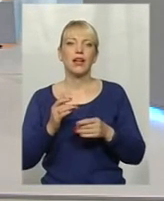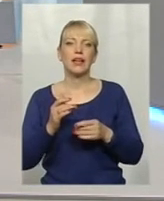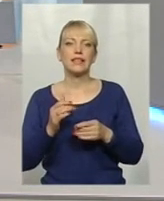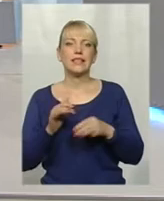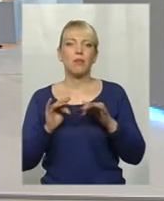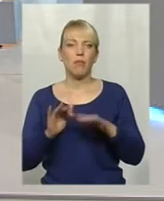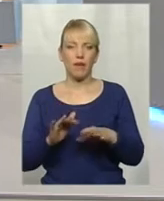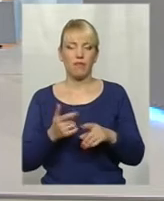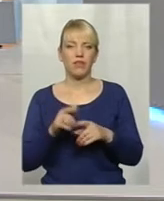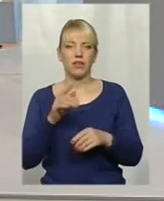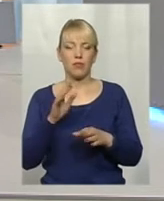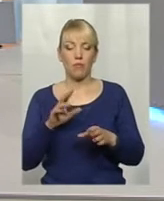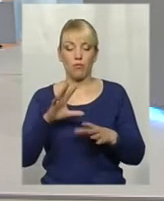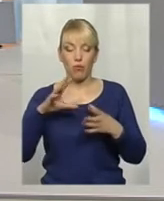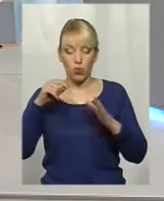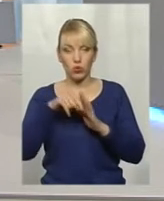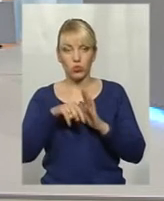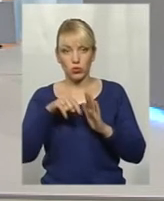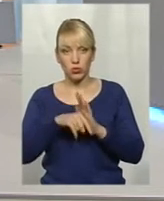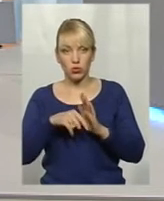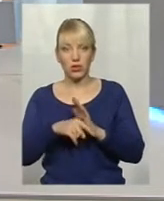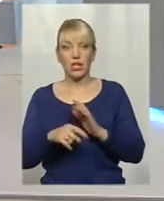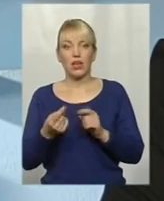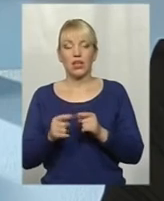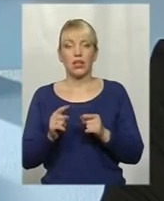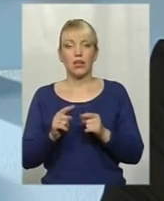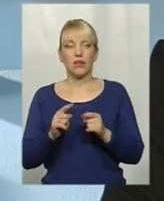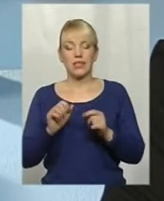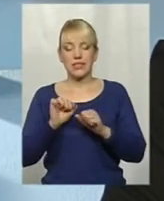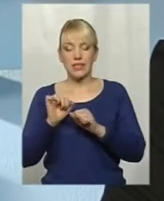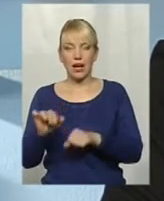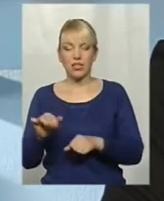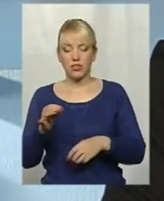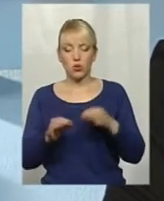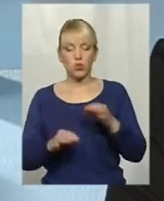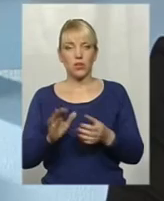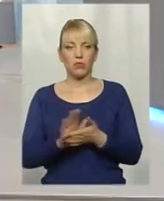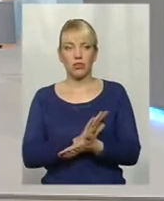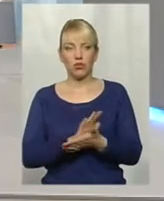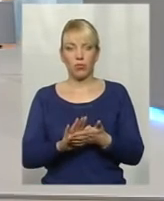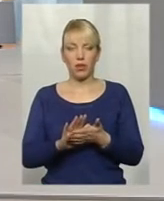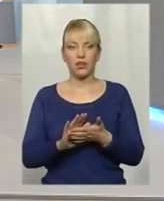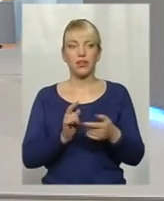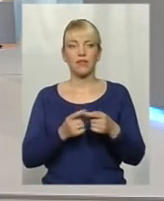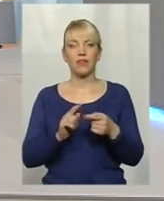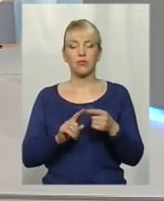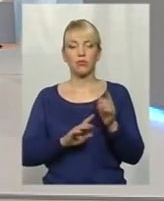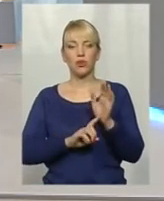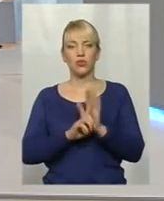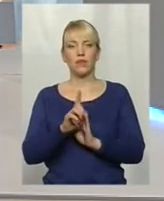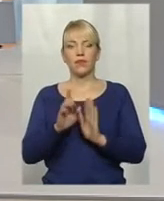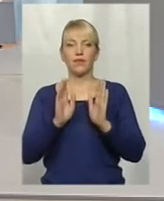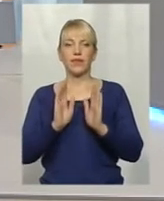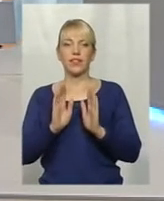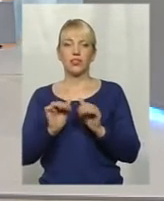захист інтересів громадян у судах безоплатний, він розпочався лише